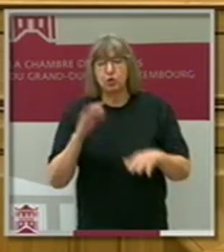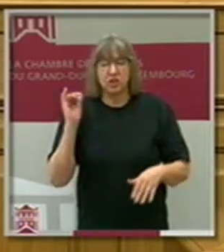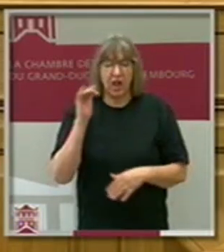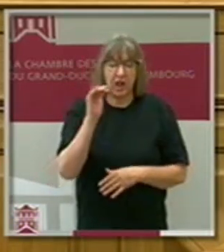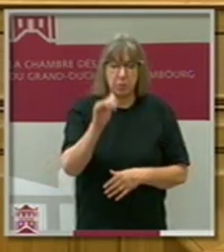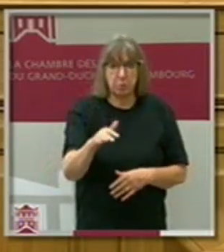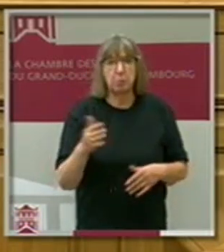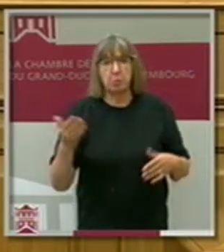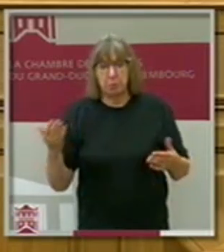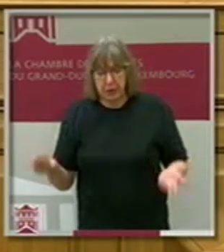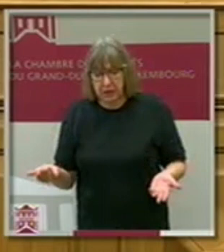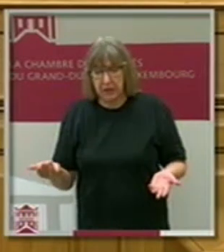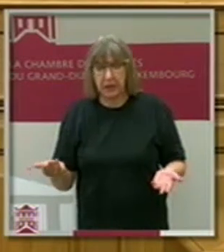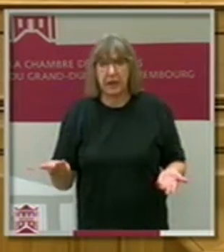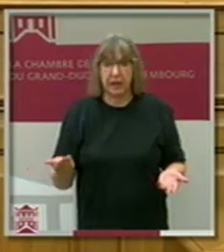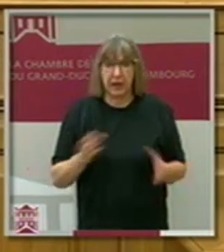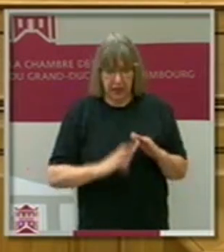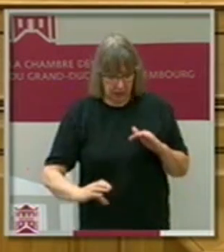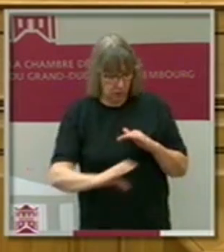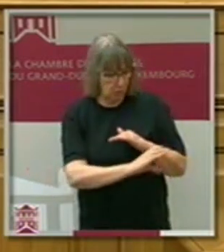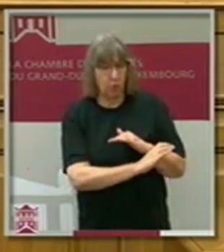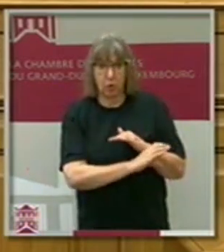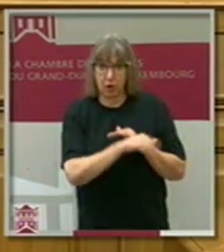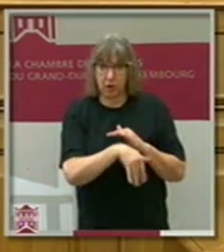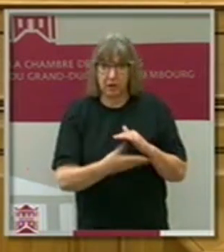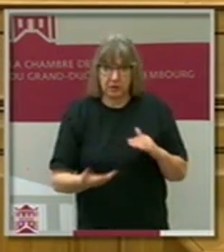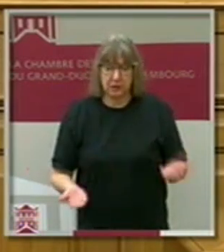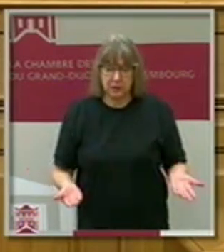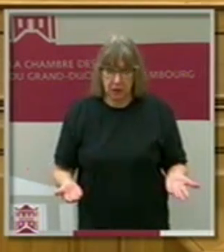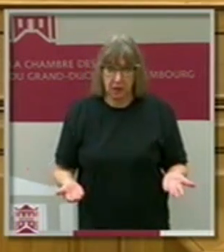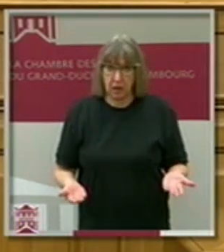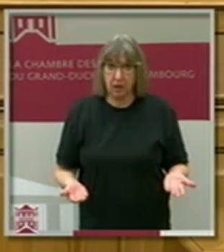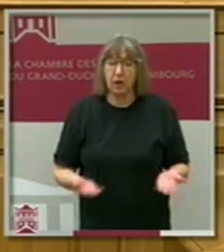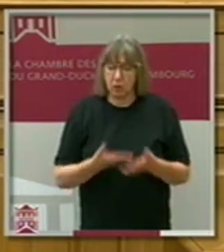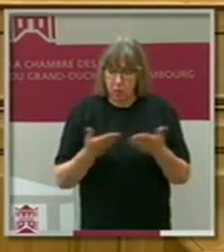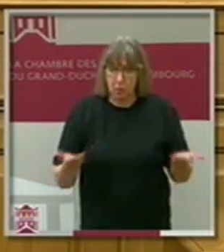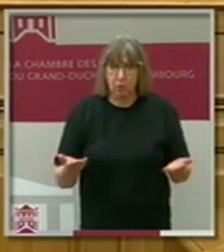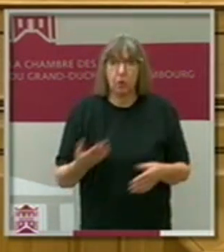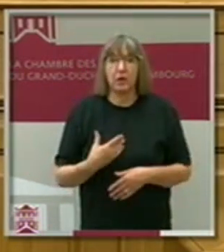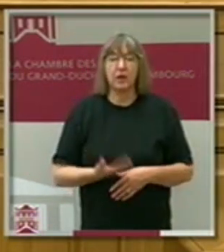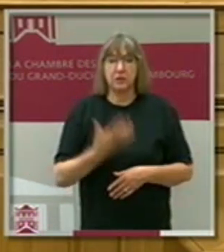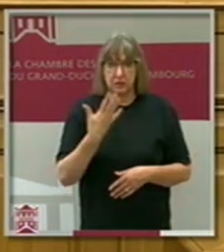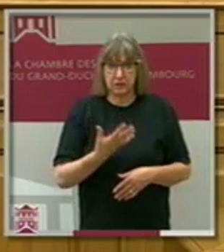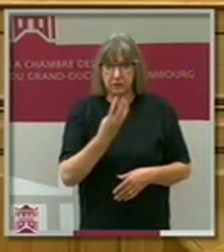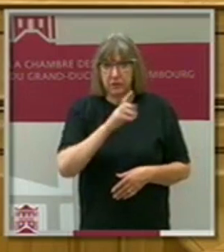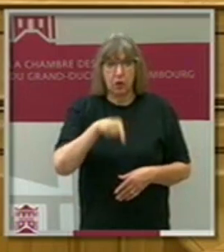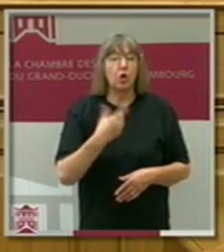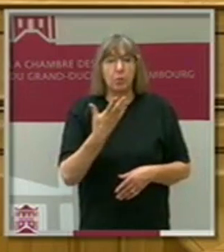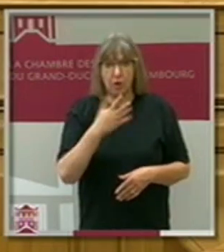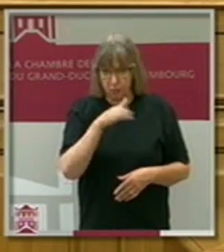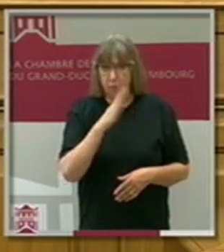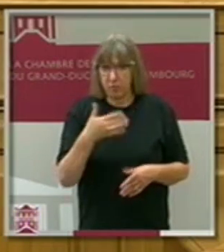von der Medaille wird nicht geschwärzt. Dass man auch die Reserven haben, weil so viel Leid an den letzten Jahren zu schaffen kommen,